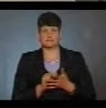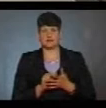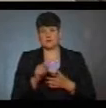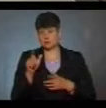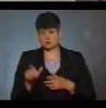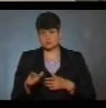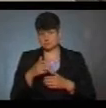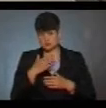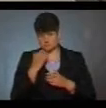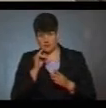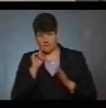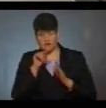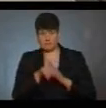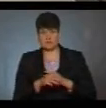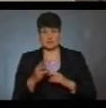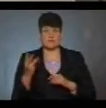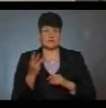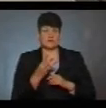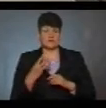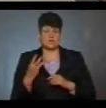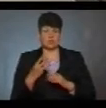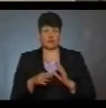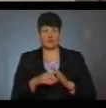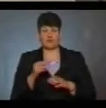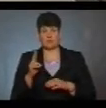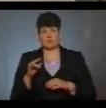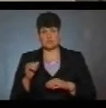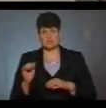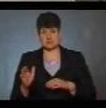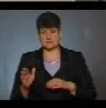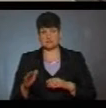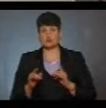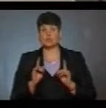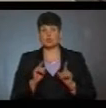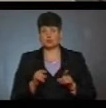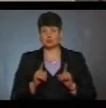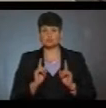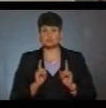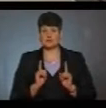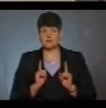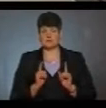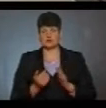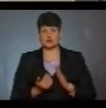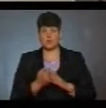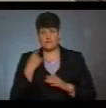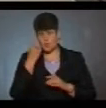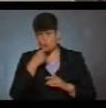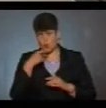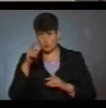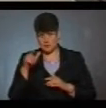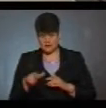кандидат вривався в трійку виборців. Тому навіть нові обличчя,